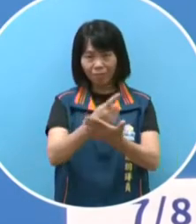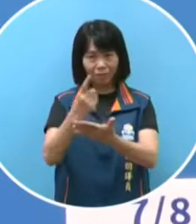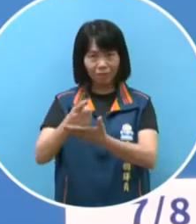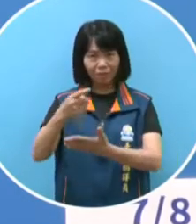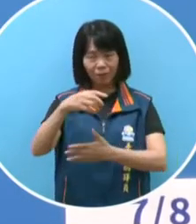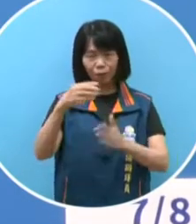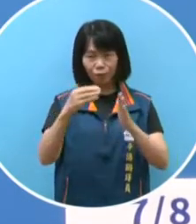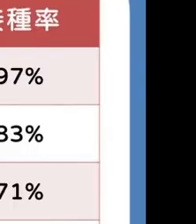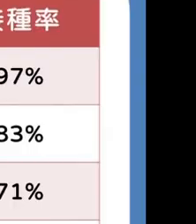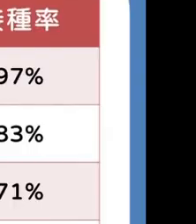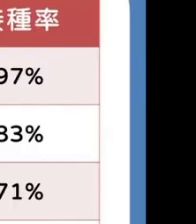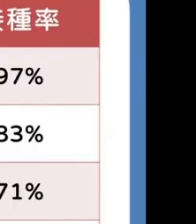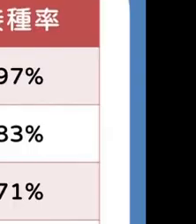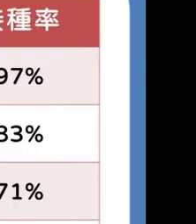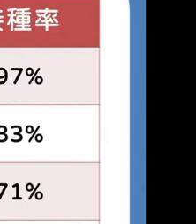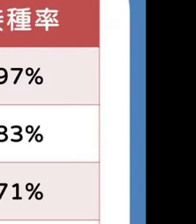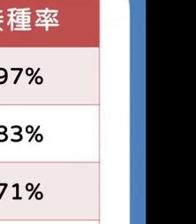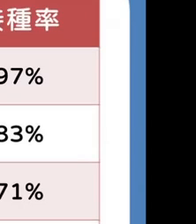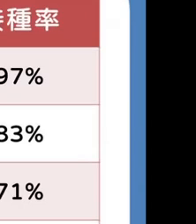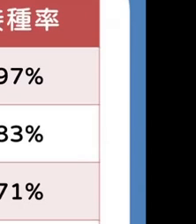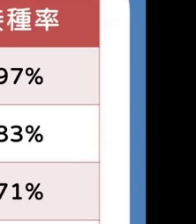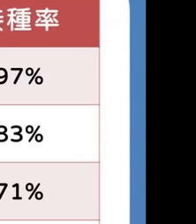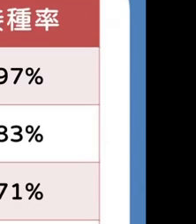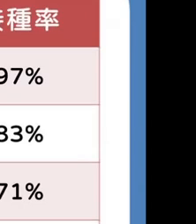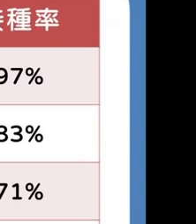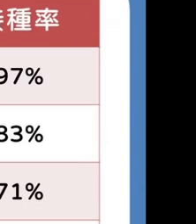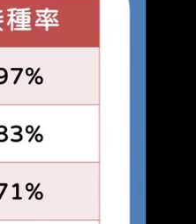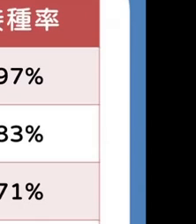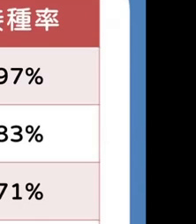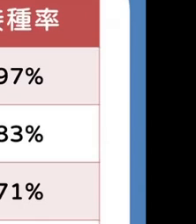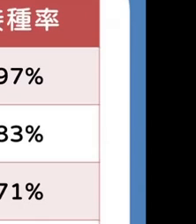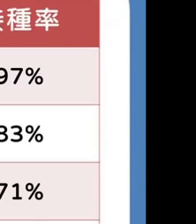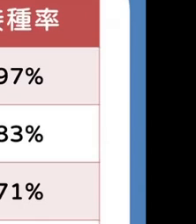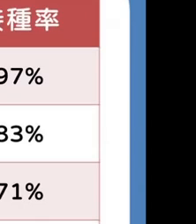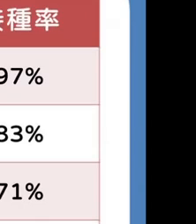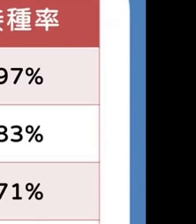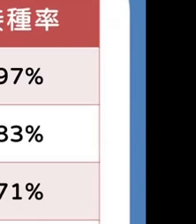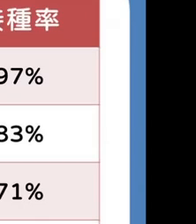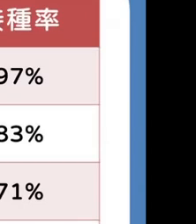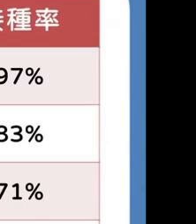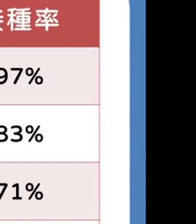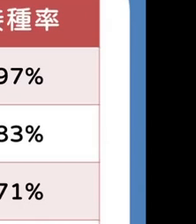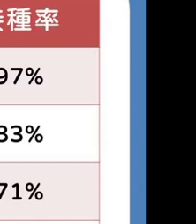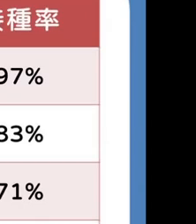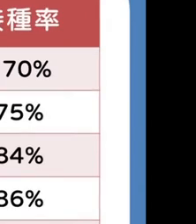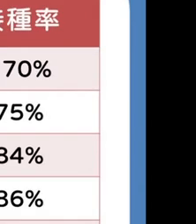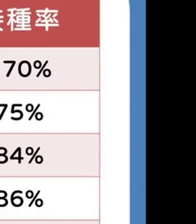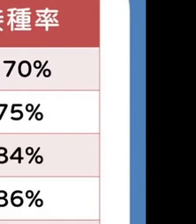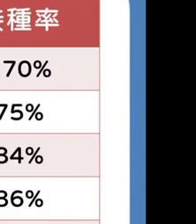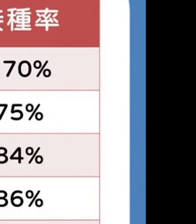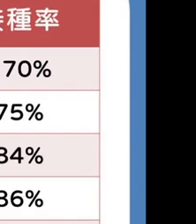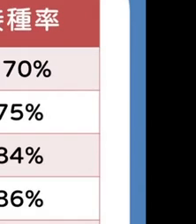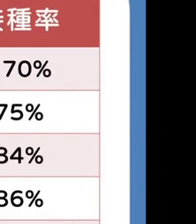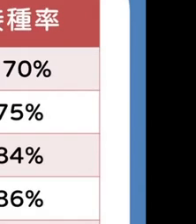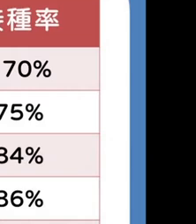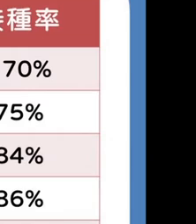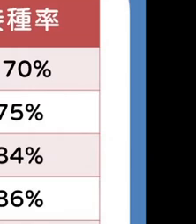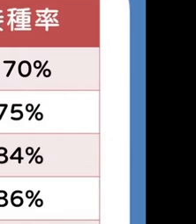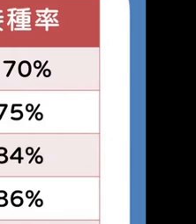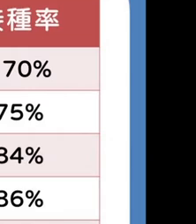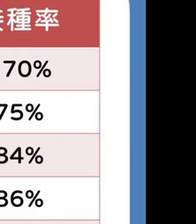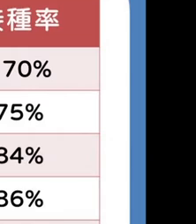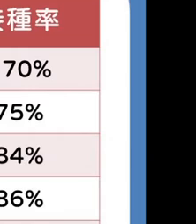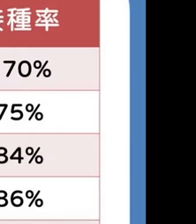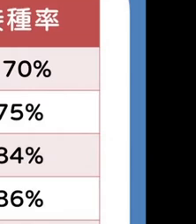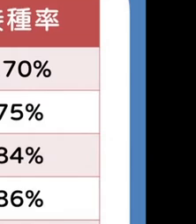明。另外，针对配合完成施打莫德纳疫苗的长者，目前总共有5195位，施打